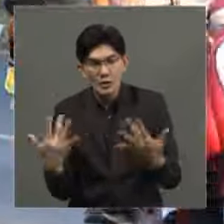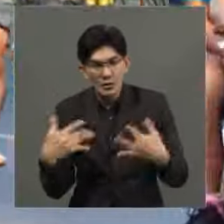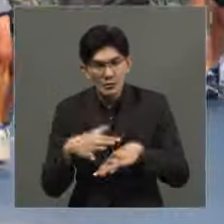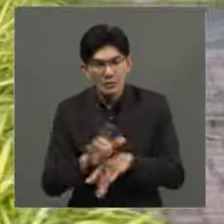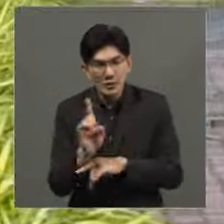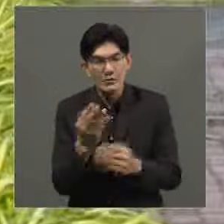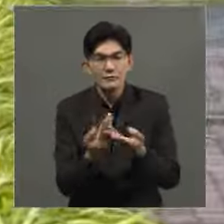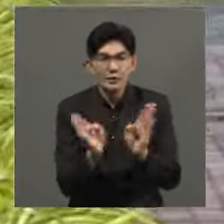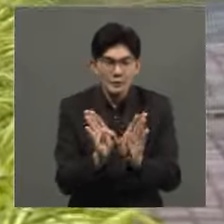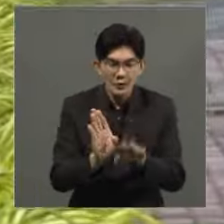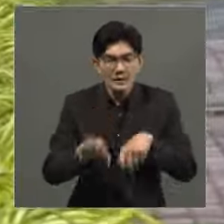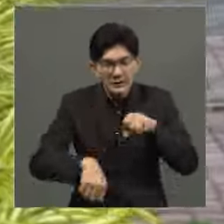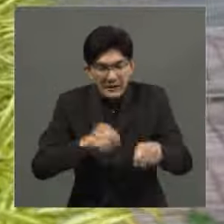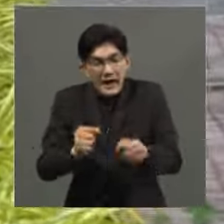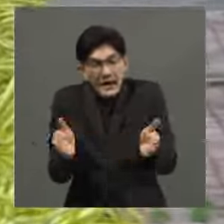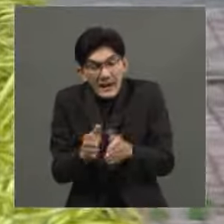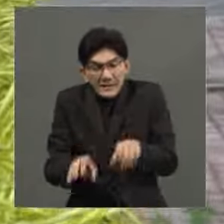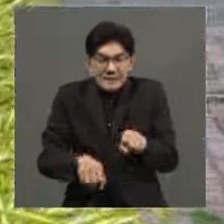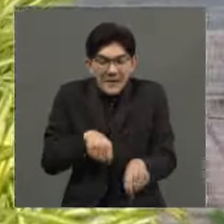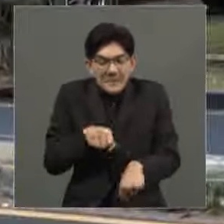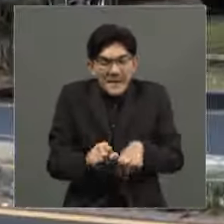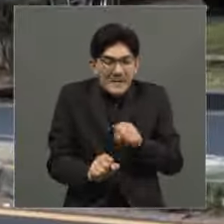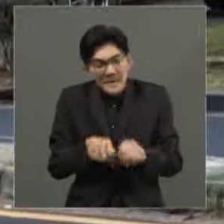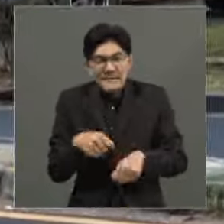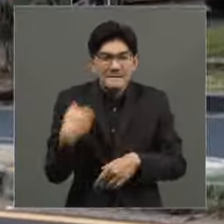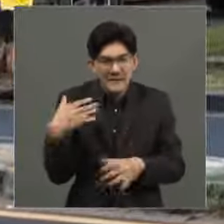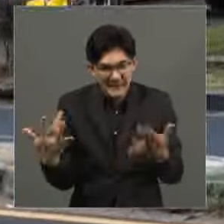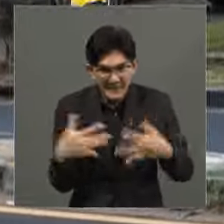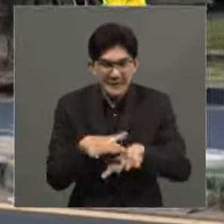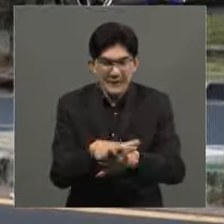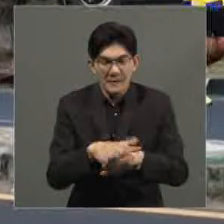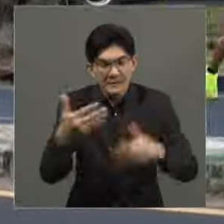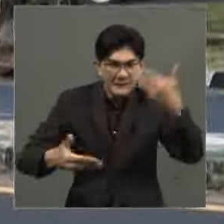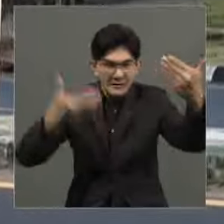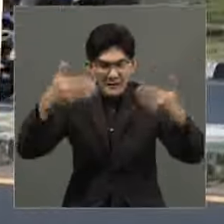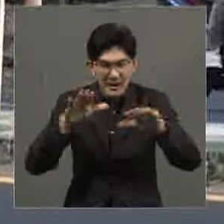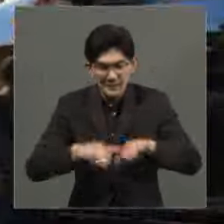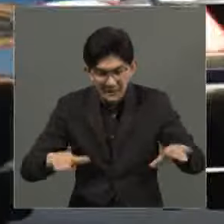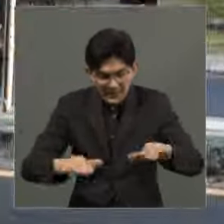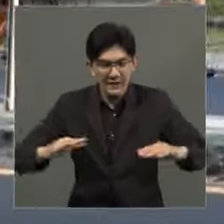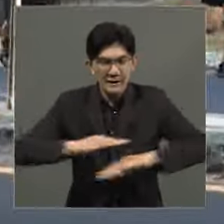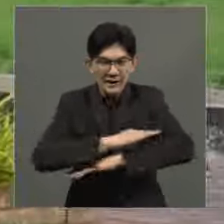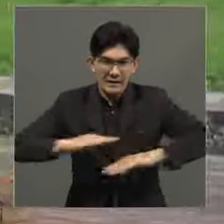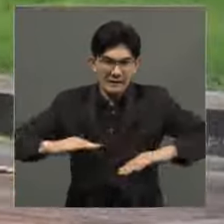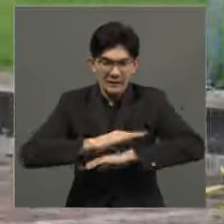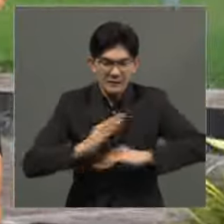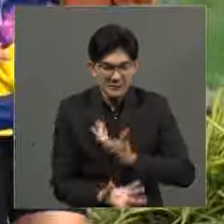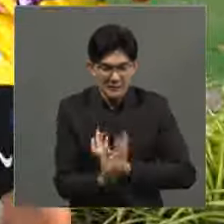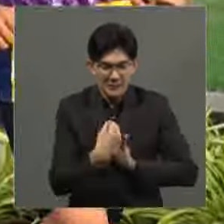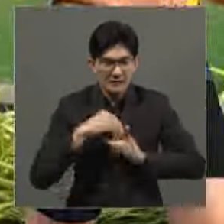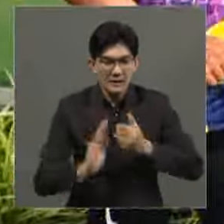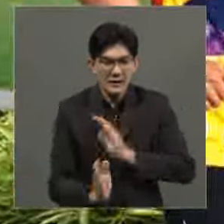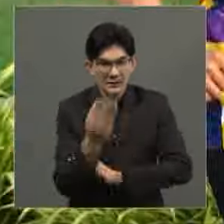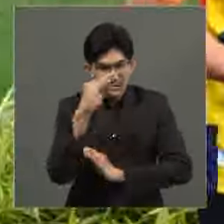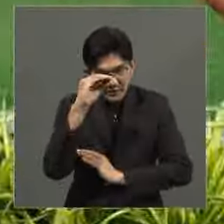บุตรหลานพร้อมจักรยานคันเล็กๆเนี่ยนะคะเพื่อให้บุตรหลานมาเข้าร่วมกิจกรรมปั่นปลูกฝันให้เด็กๆค่ะได้ออกกำลังกายแล้วก็ตื่นแต่เช้ากัน